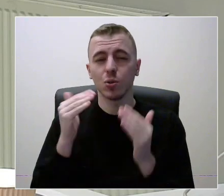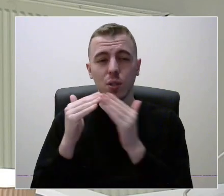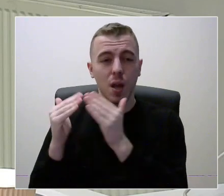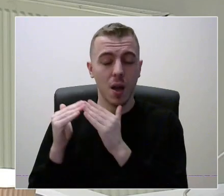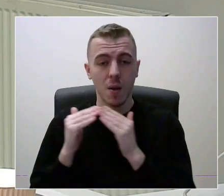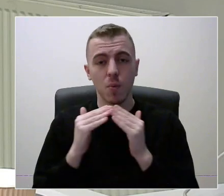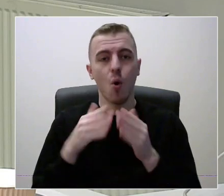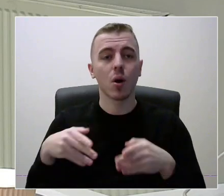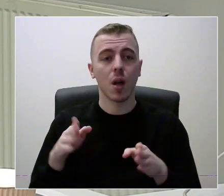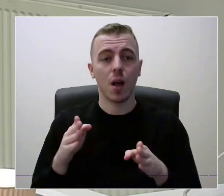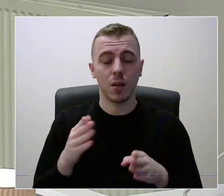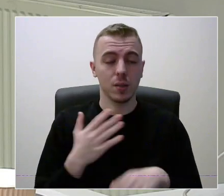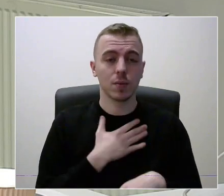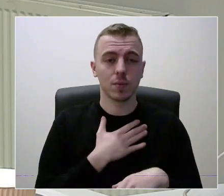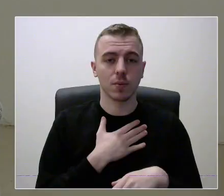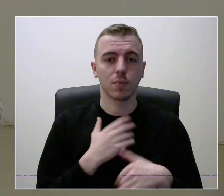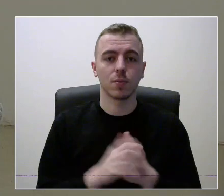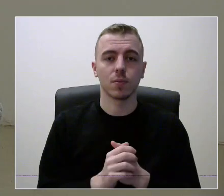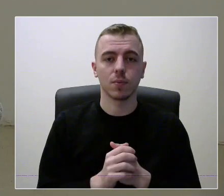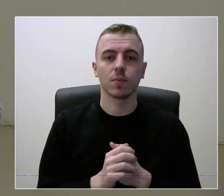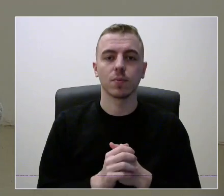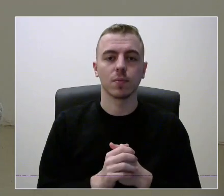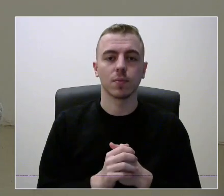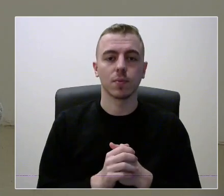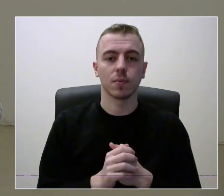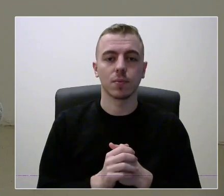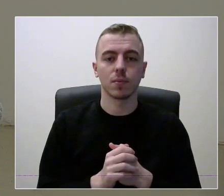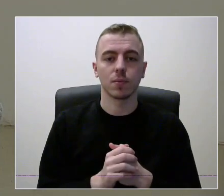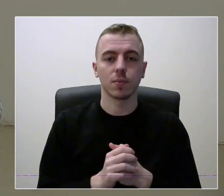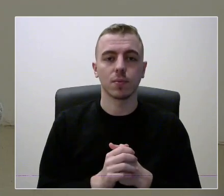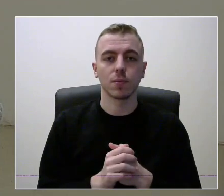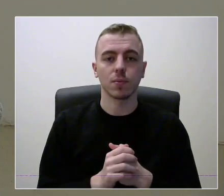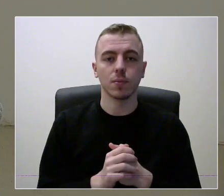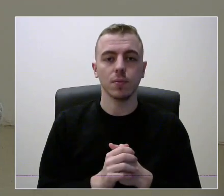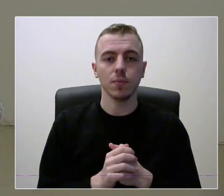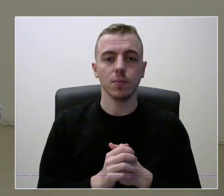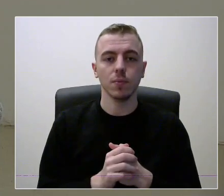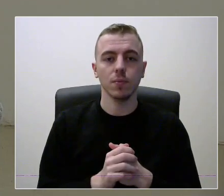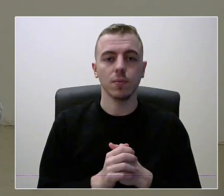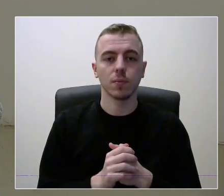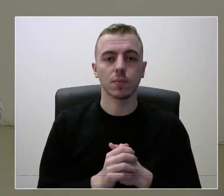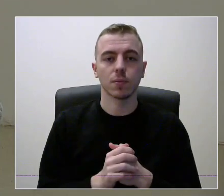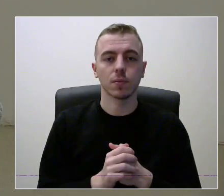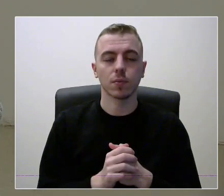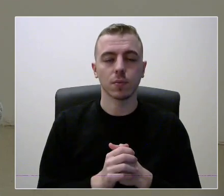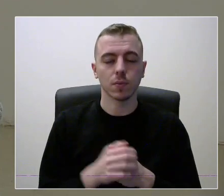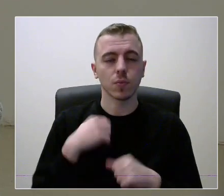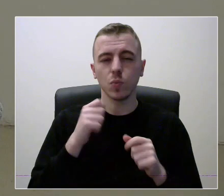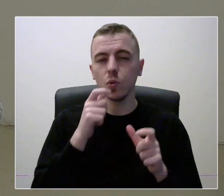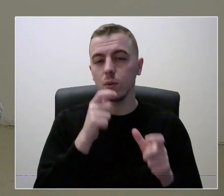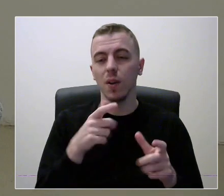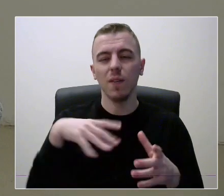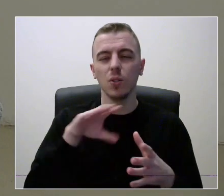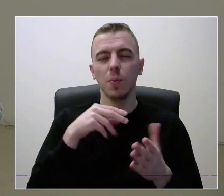tai atrodo, kad apkasuose esam. Labai trumpai. Tai aš galiu atsakyti dėl to, kad visus pirkimo dokumentus,